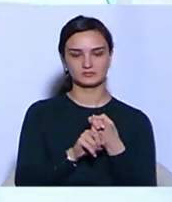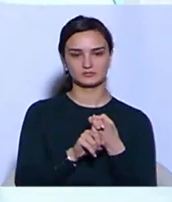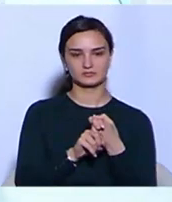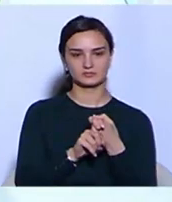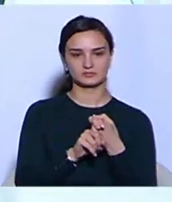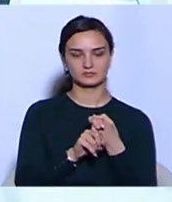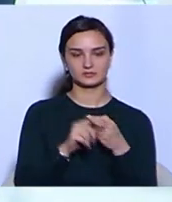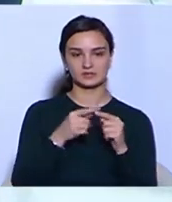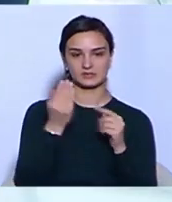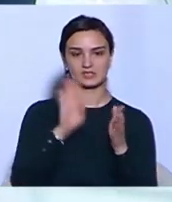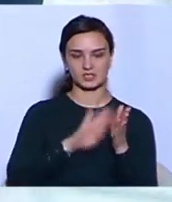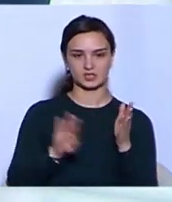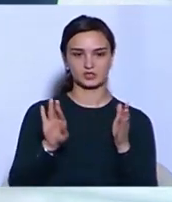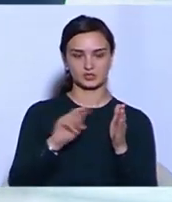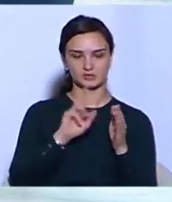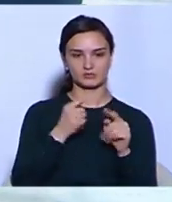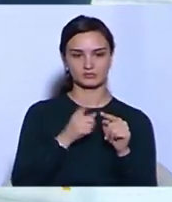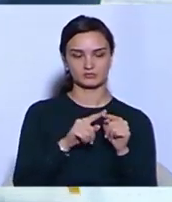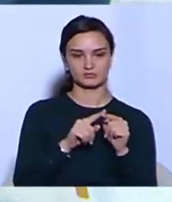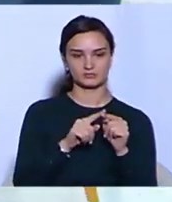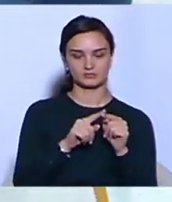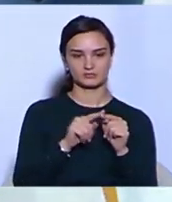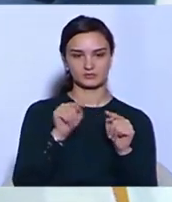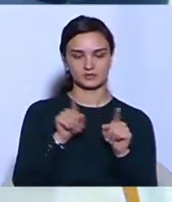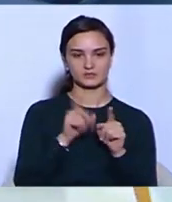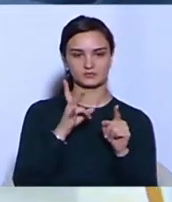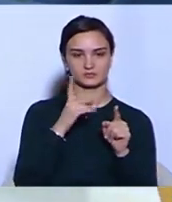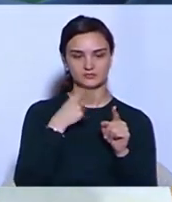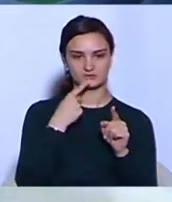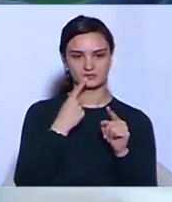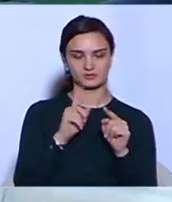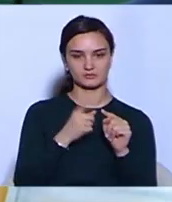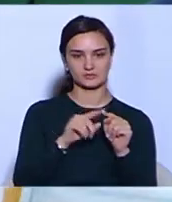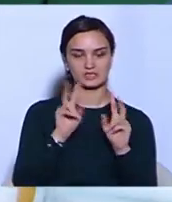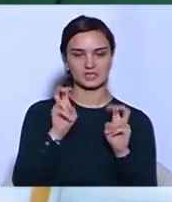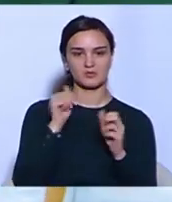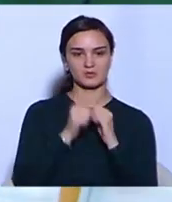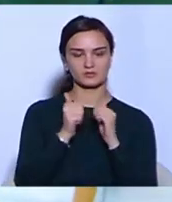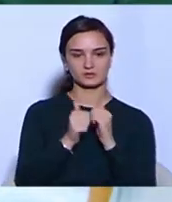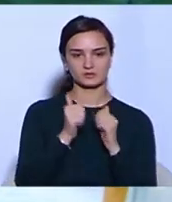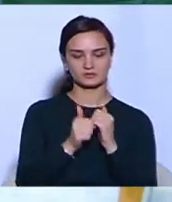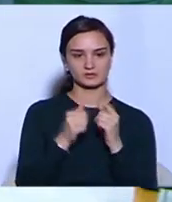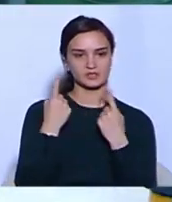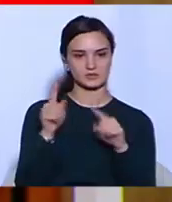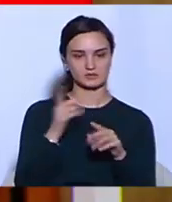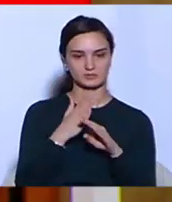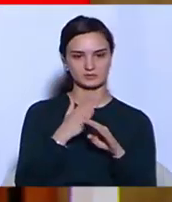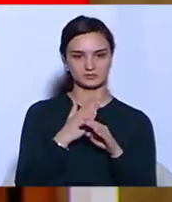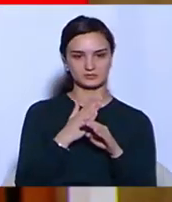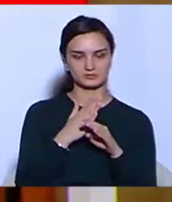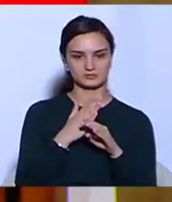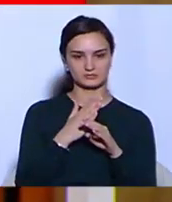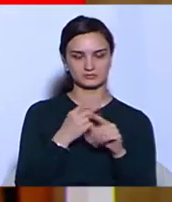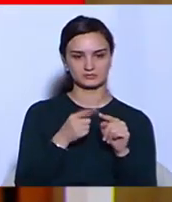თქვენს გარეშე. დიდი მადლობა. თუმცა მე ასევე უნდა ვთქვა, რომ თემა ყოველ წელს განსხვავებული გვაქვს.